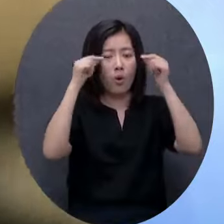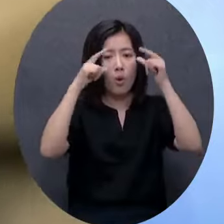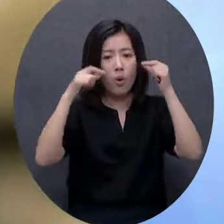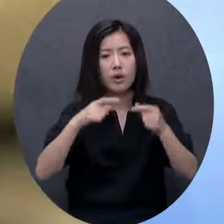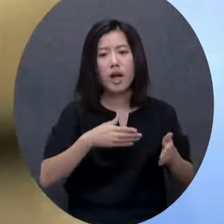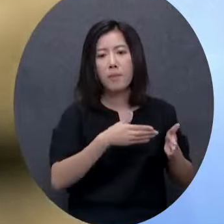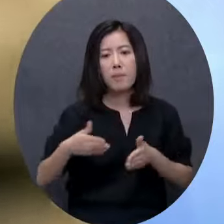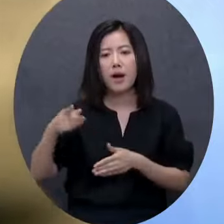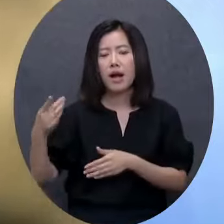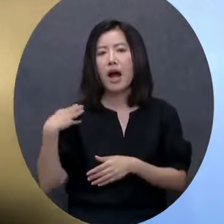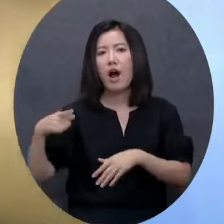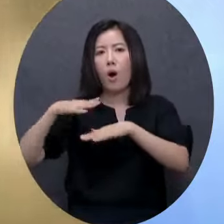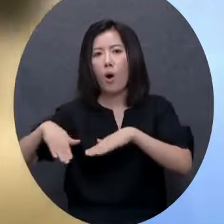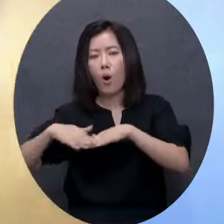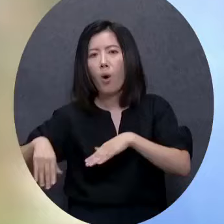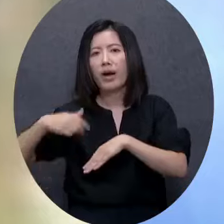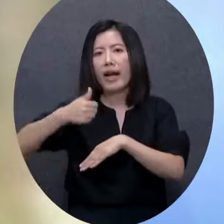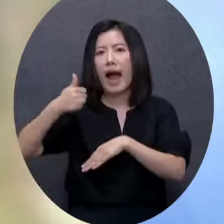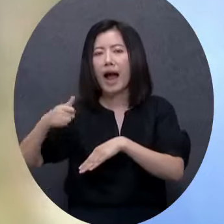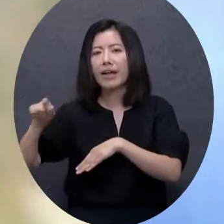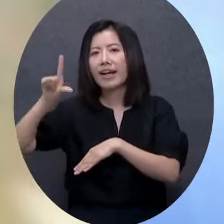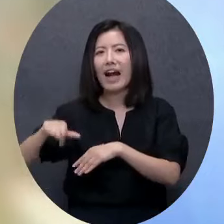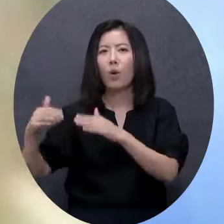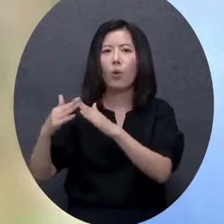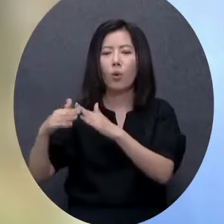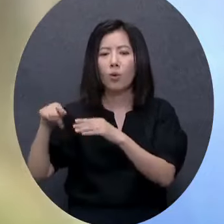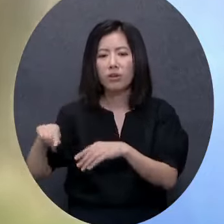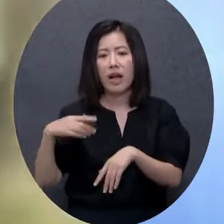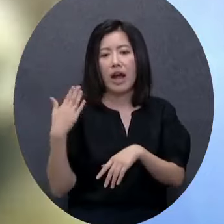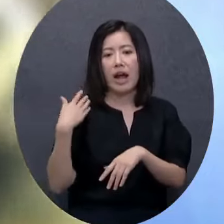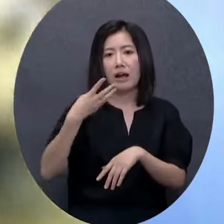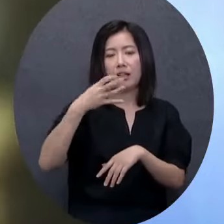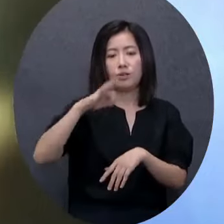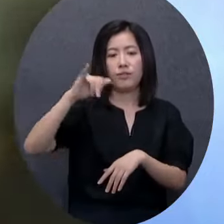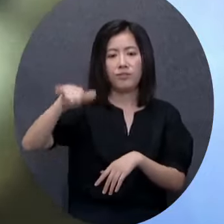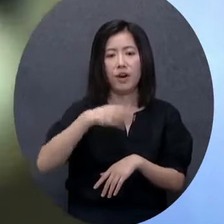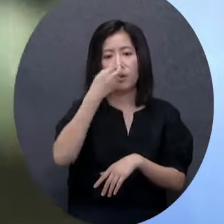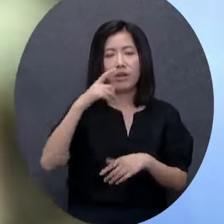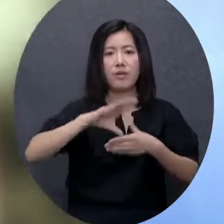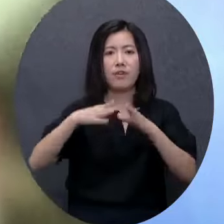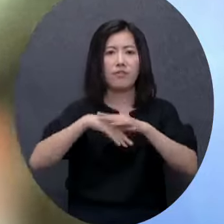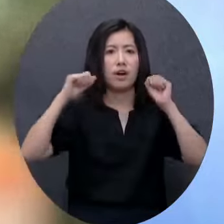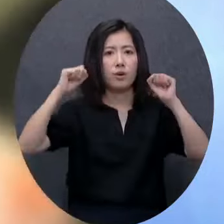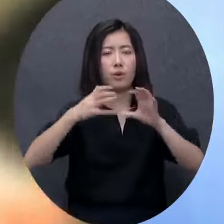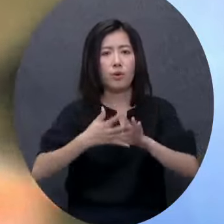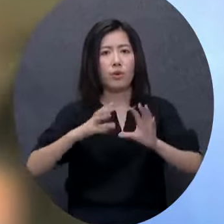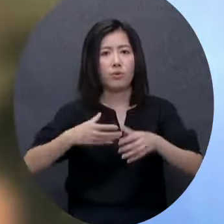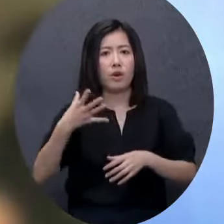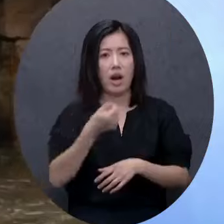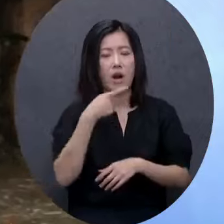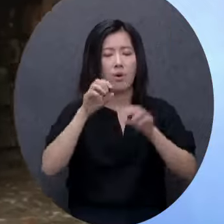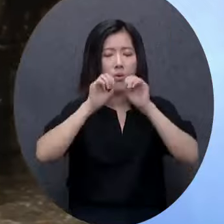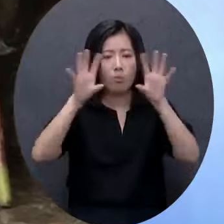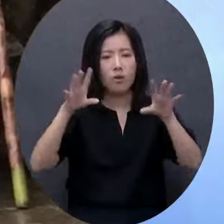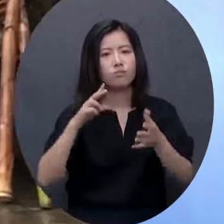安排入住安安佳佳的故居。啱啱由四川返港的文化體育及旅遊局局長楊潤雄表示，